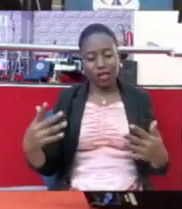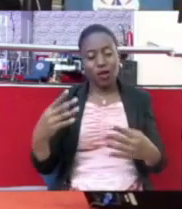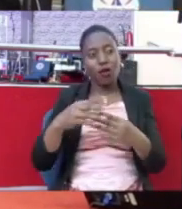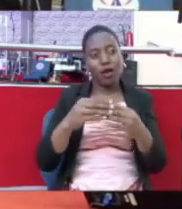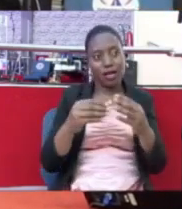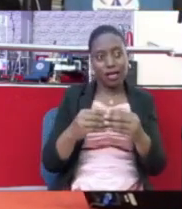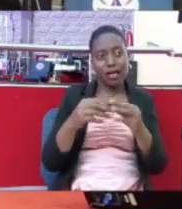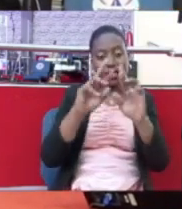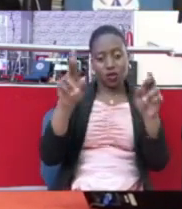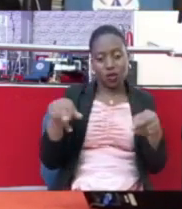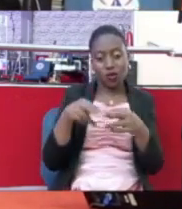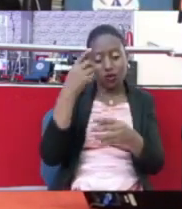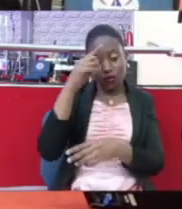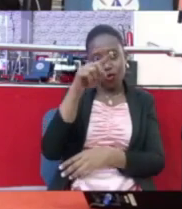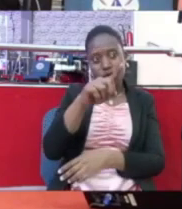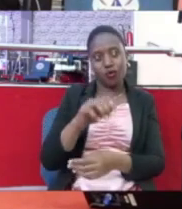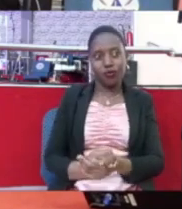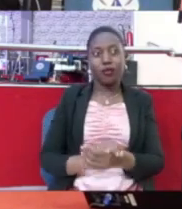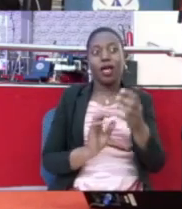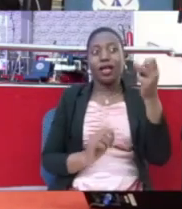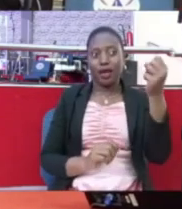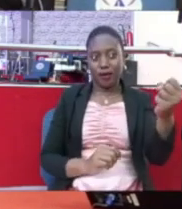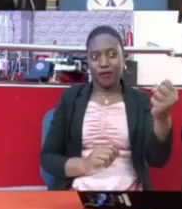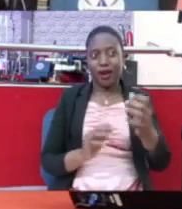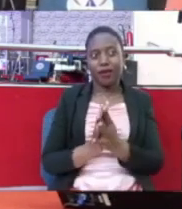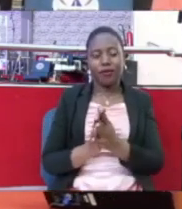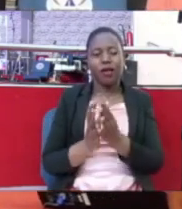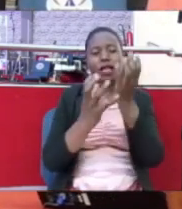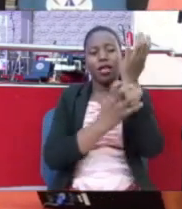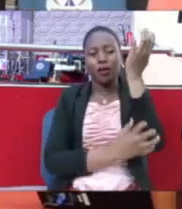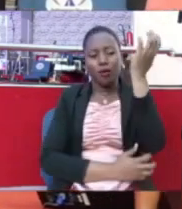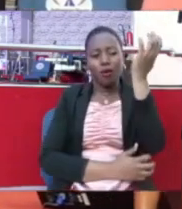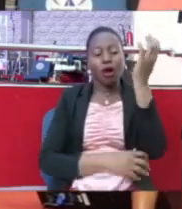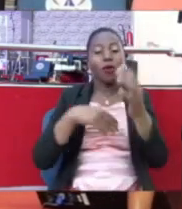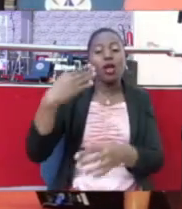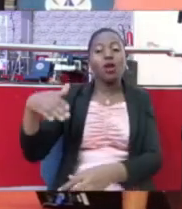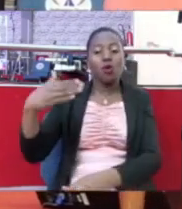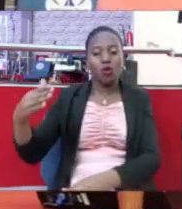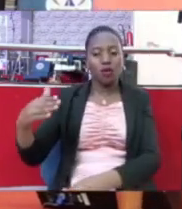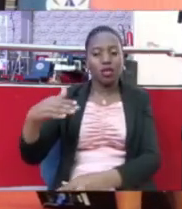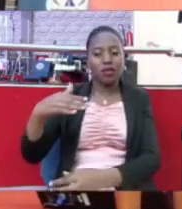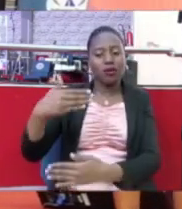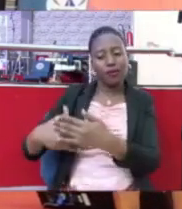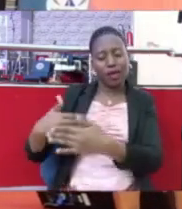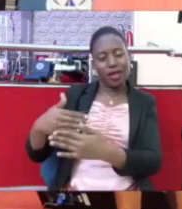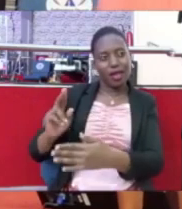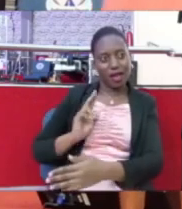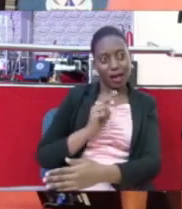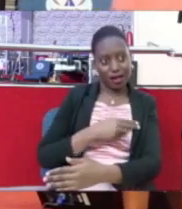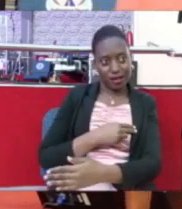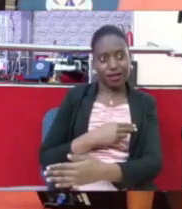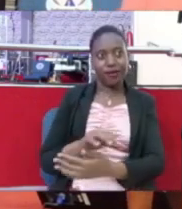yataweza kukusaidia. Number 5. Ya tano. The poor will always be around us. Wale ambao ni maskini bado wataendelea